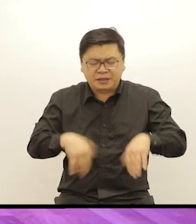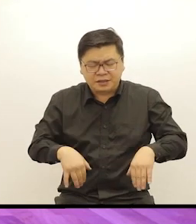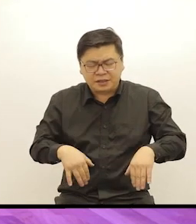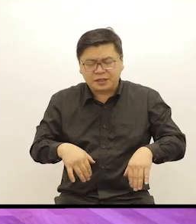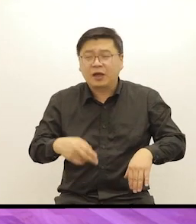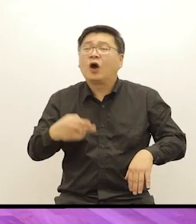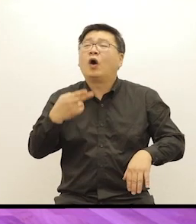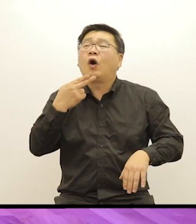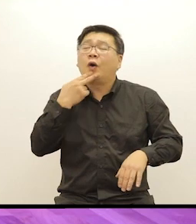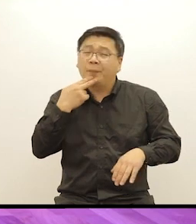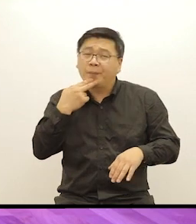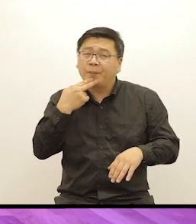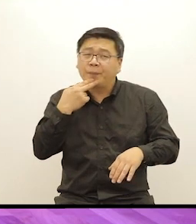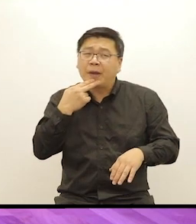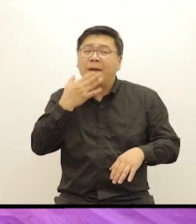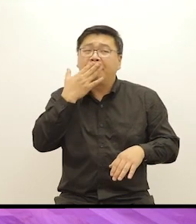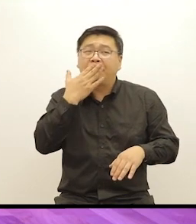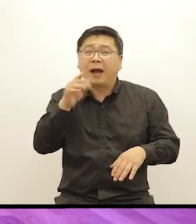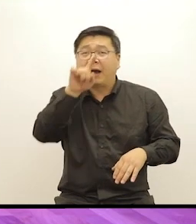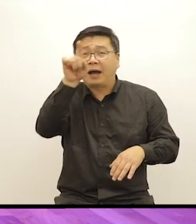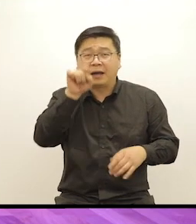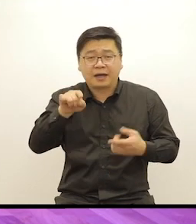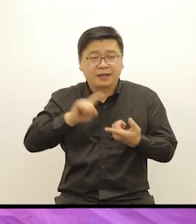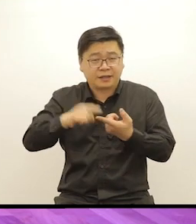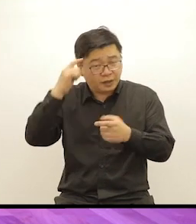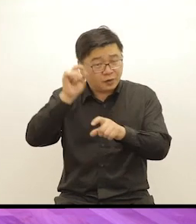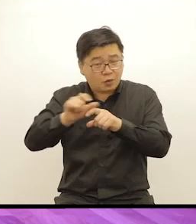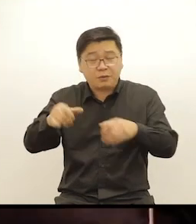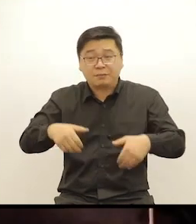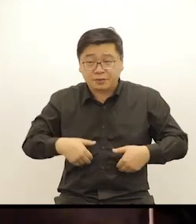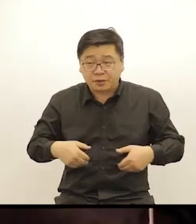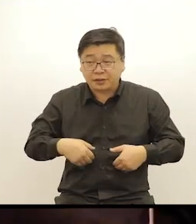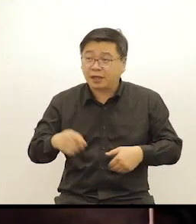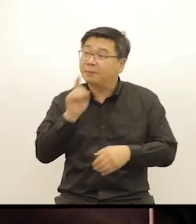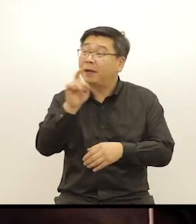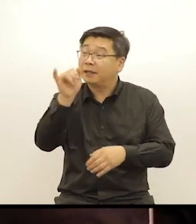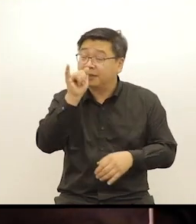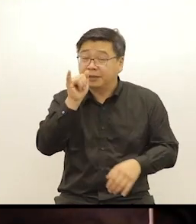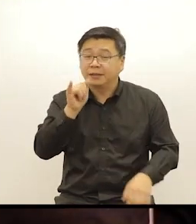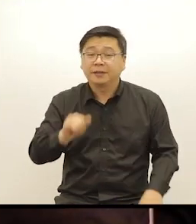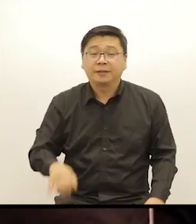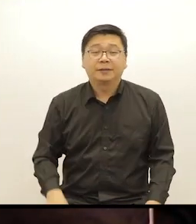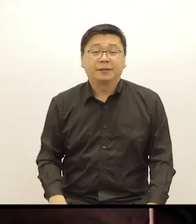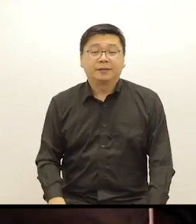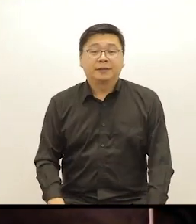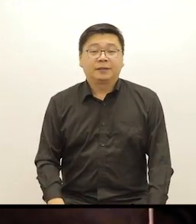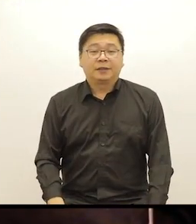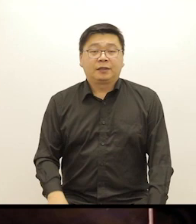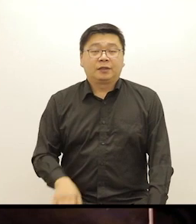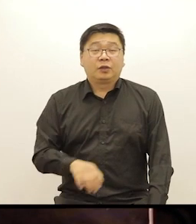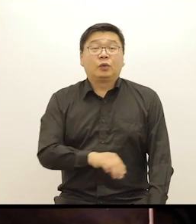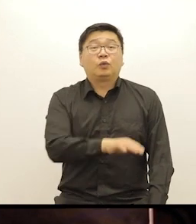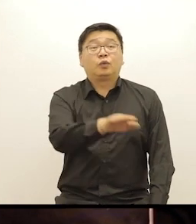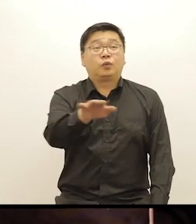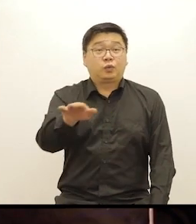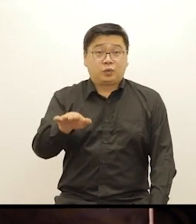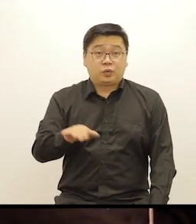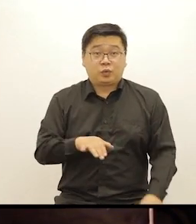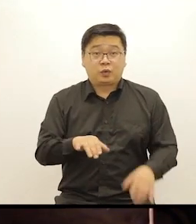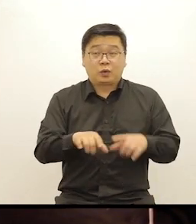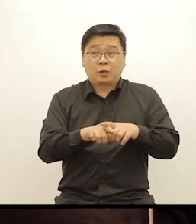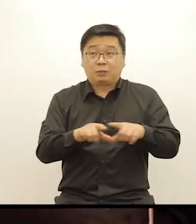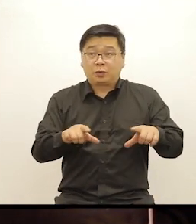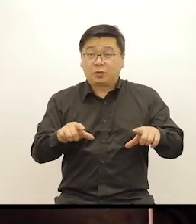해봐야 된다, 생각을 해봐야 된다 이런 답변을 여러분들 들으셨는데요. 우리가 보통 앞이